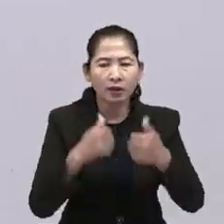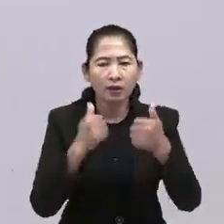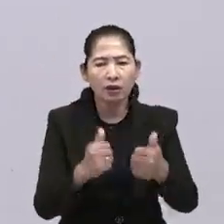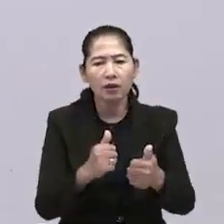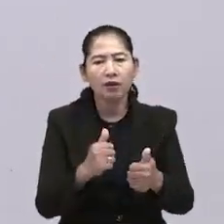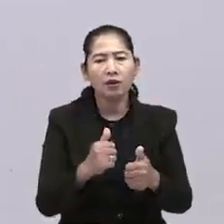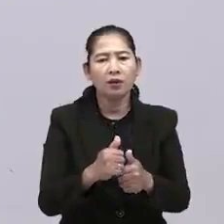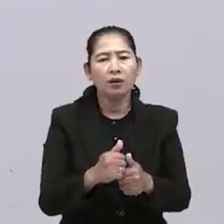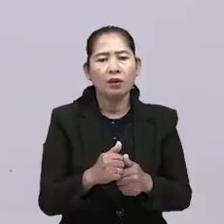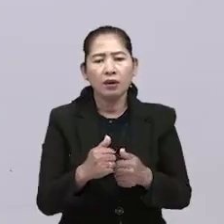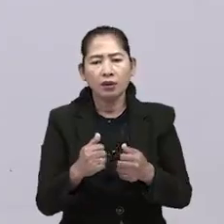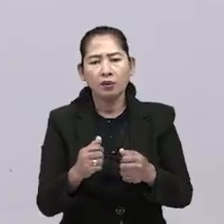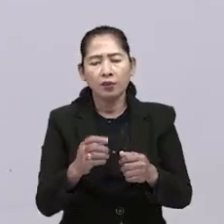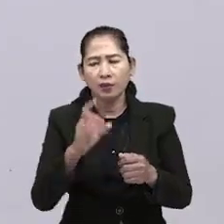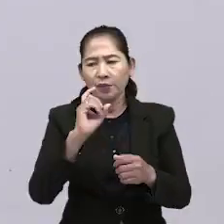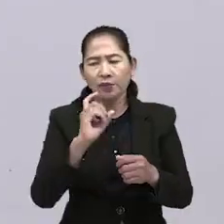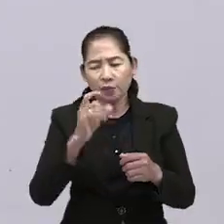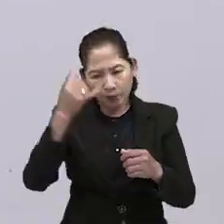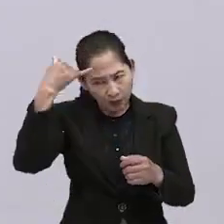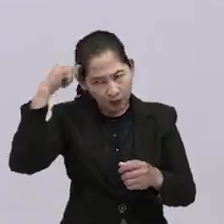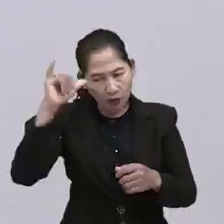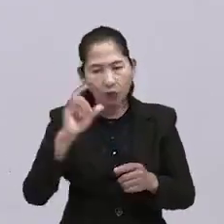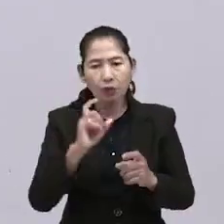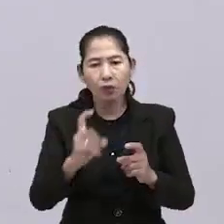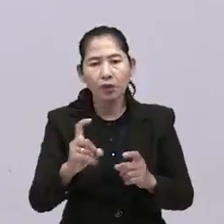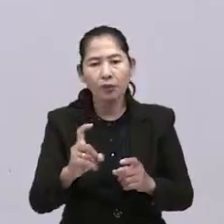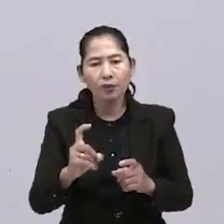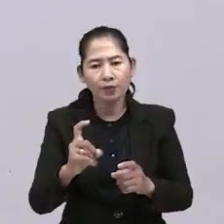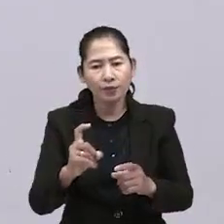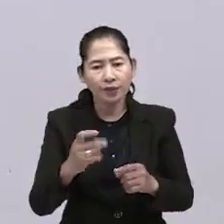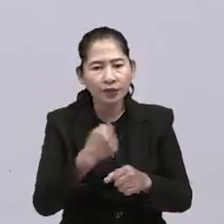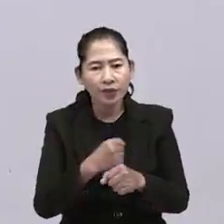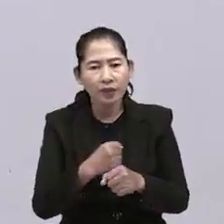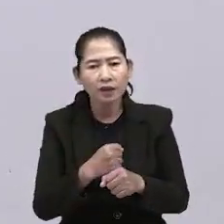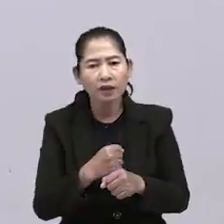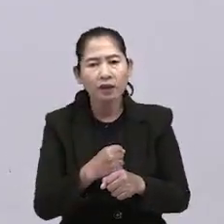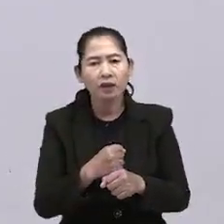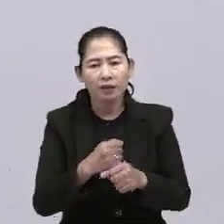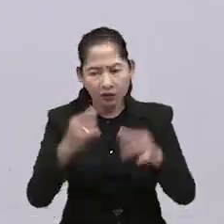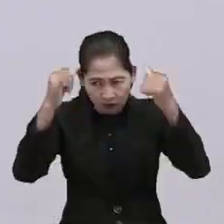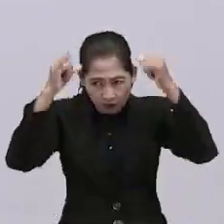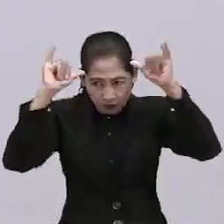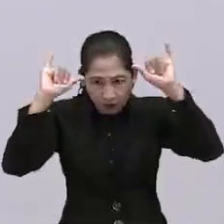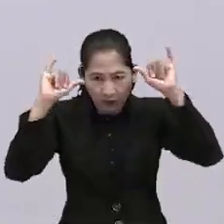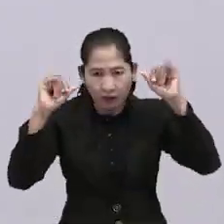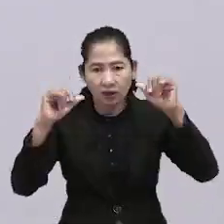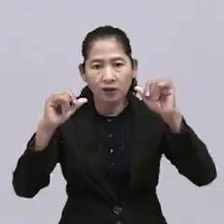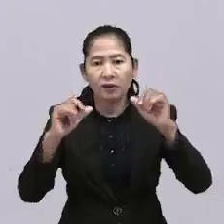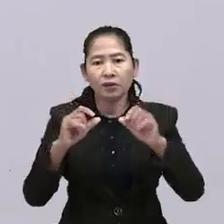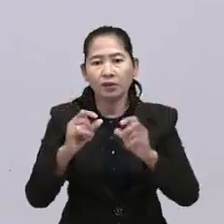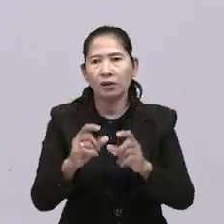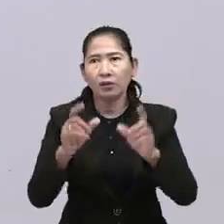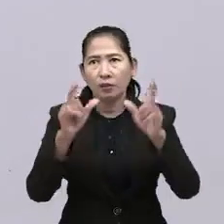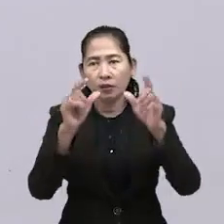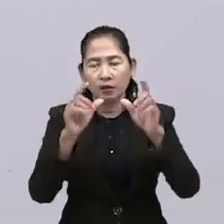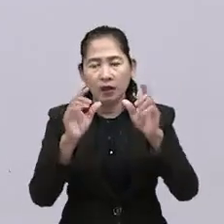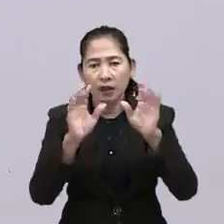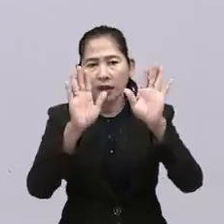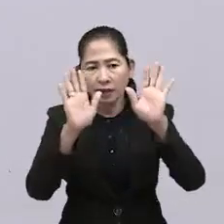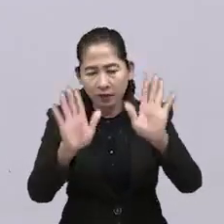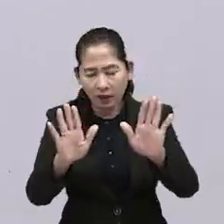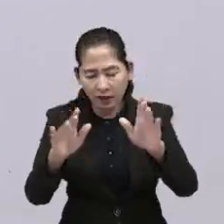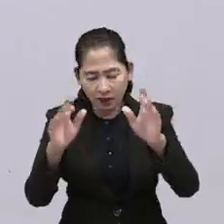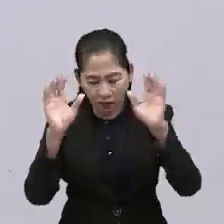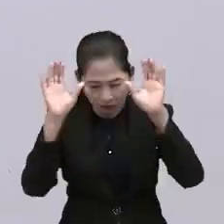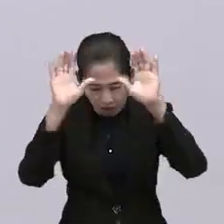អញ្ចឹងណាកូនណាចាជិតទៅងាប់អូសត្វគោងាប់ឧទាហរណ៍ពេលដែលងាប់ទៅធ្វើអីចាស្នែងរបស់វាក៏មានប្រយោជន៍ដែរយើងអាចយកមកតាំងលម្អផ្ទះឬមួយក៏យកដា